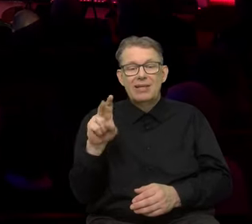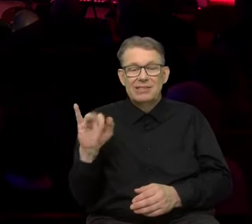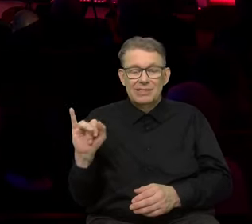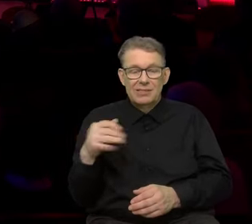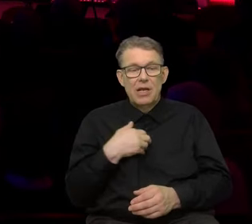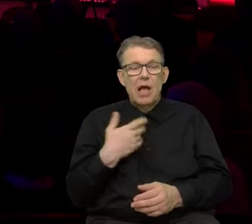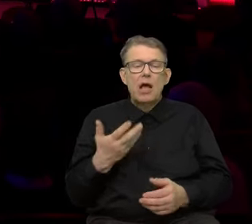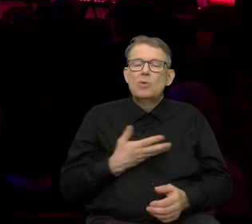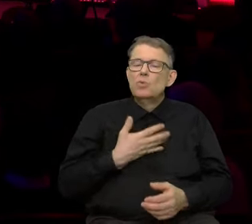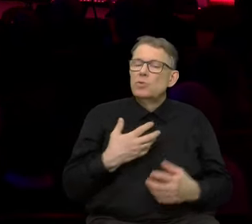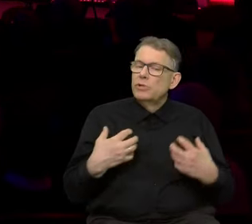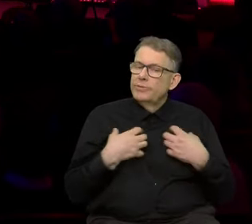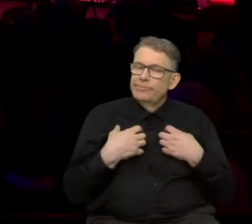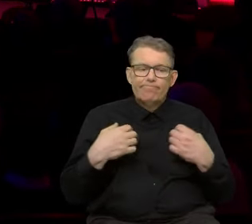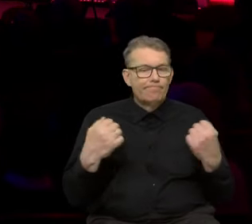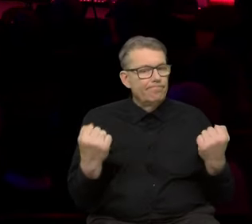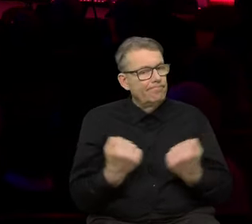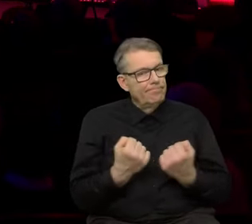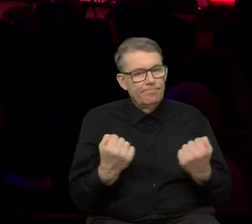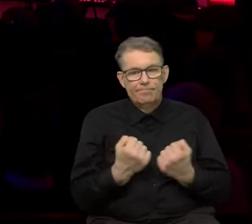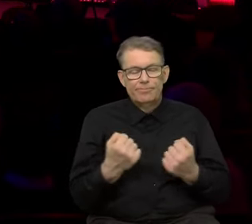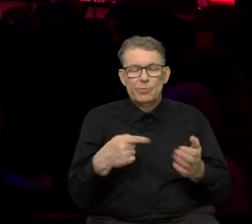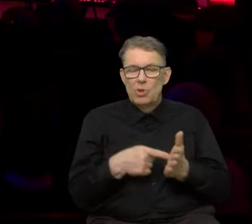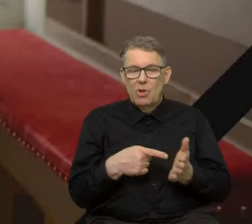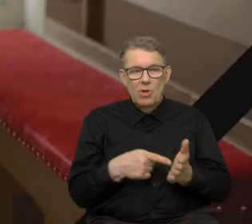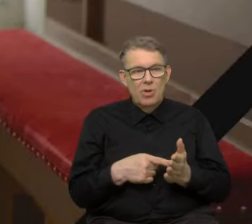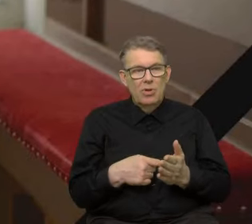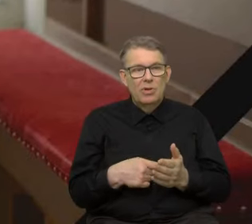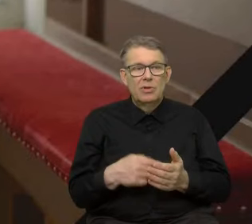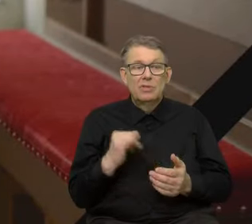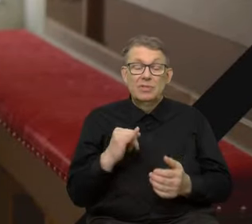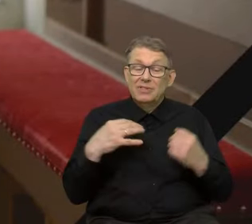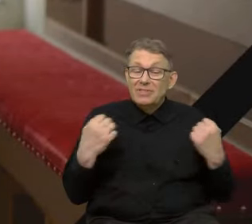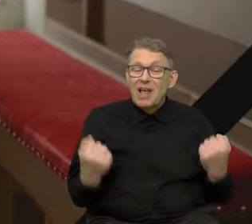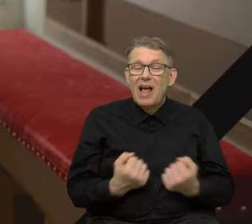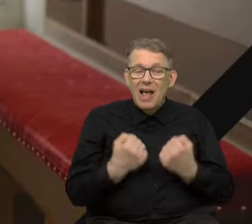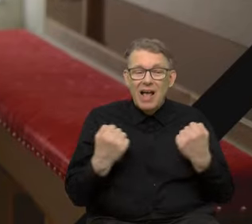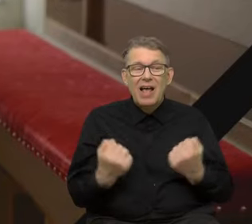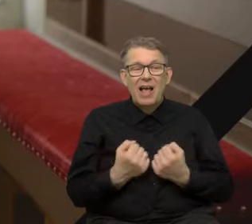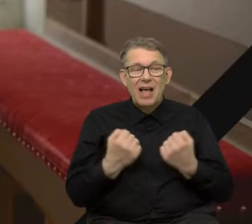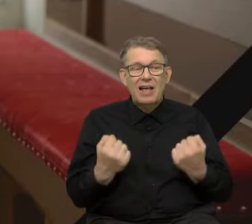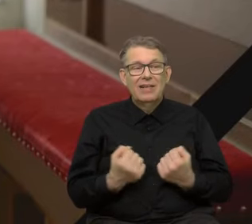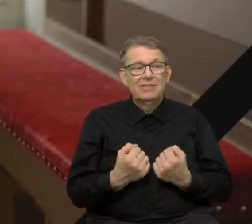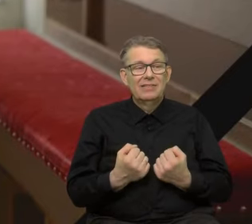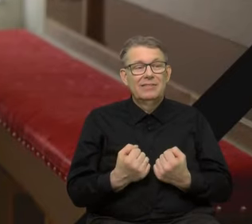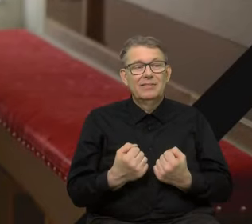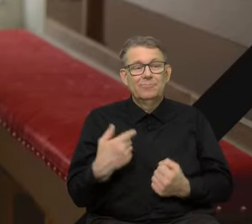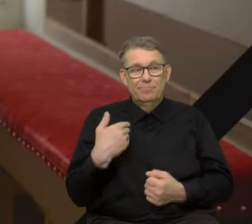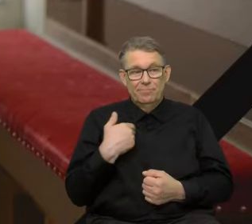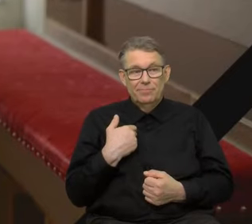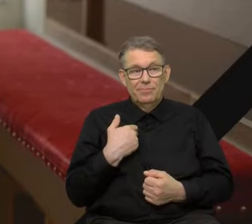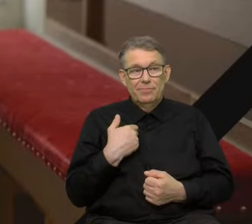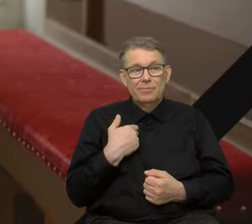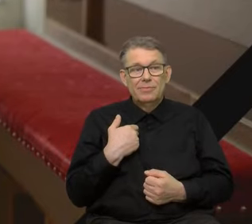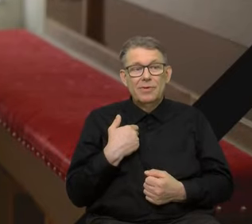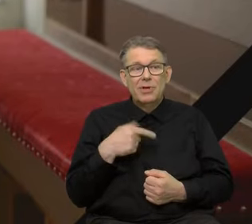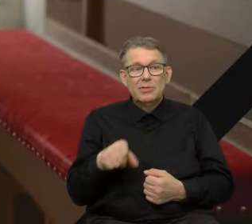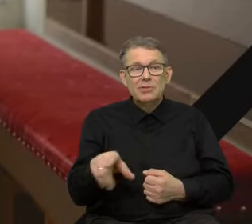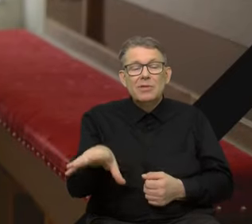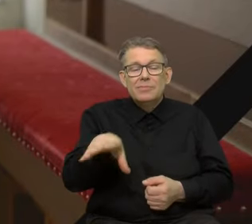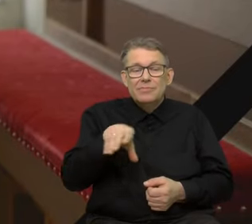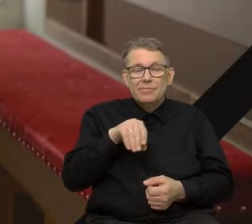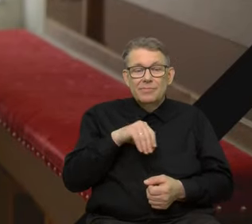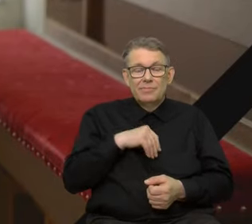Przeżywamy to bardzo mocno i staram się nasiągnąć, ponieważ taka była